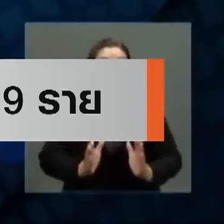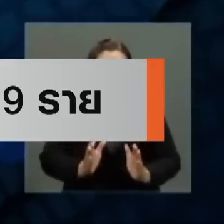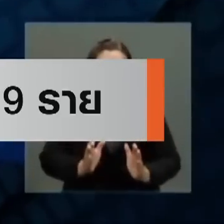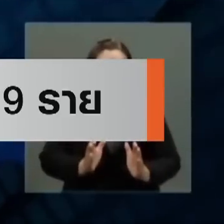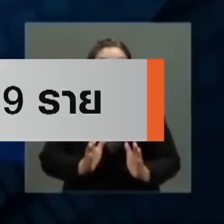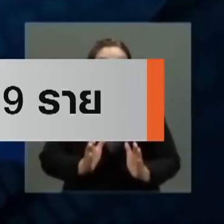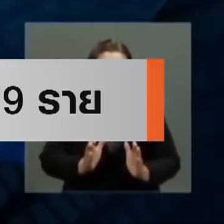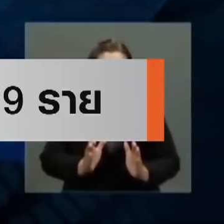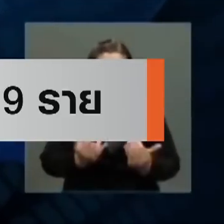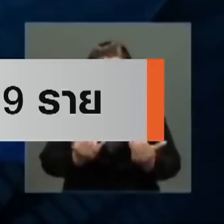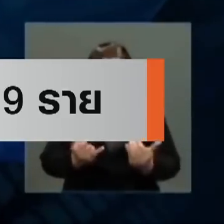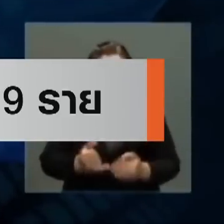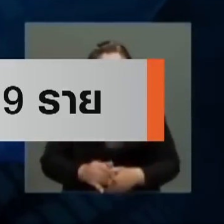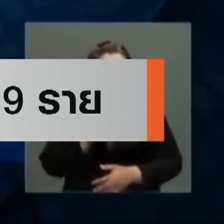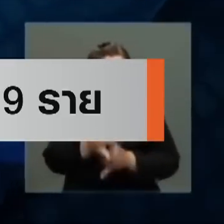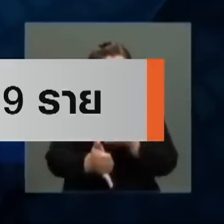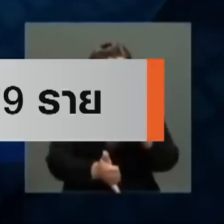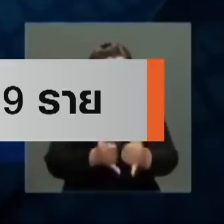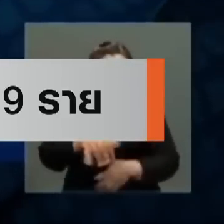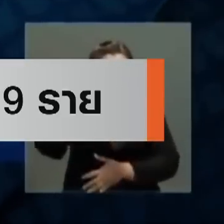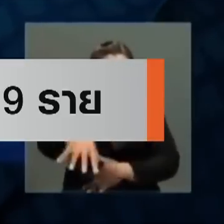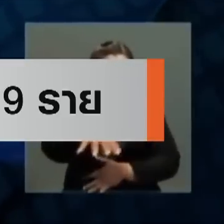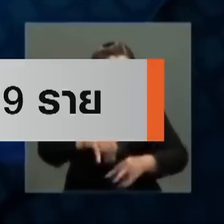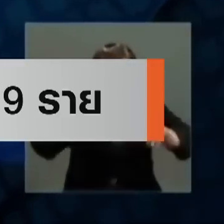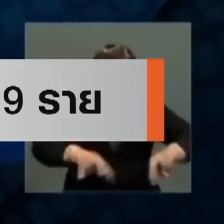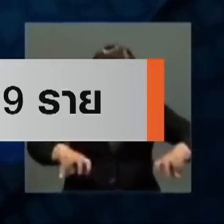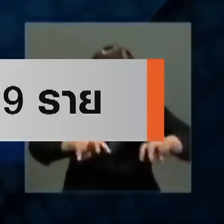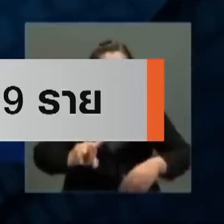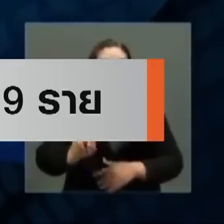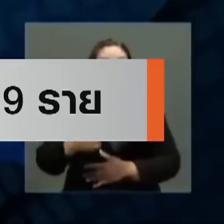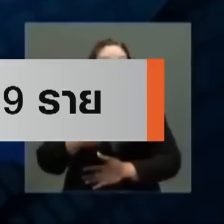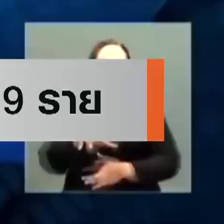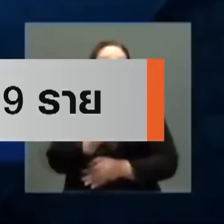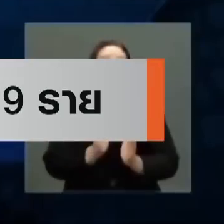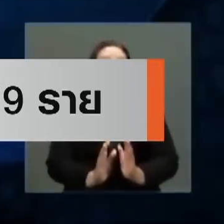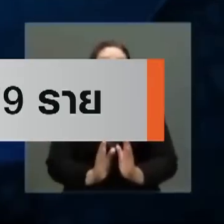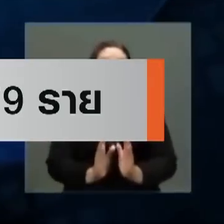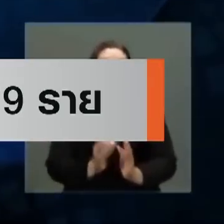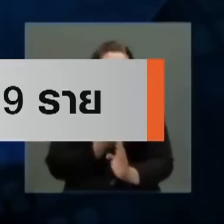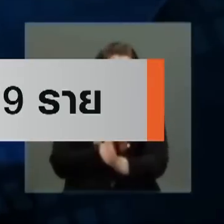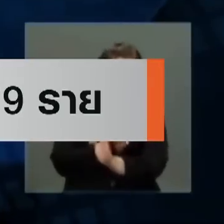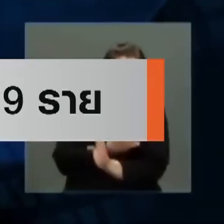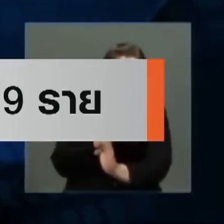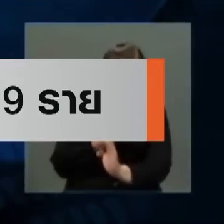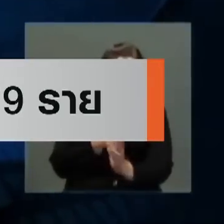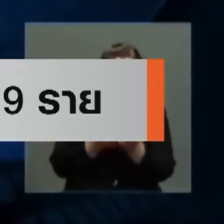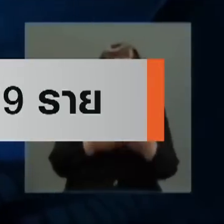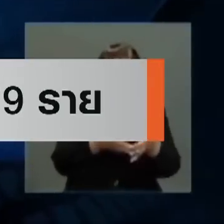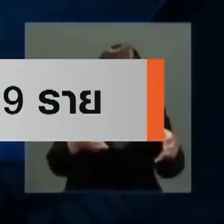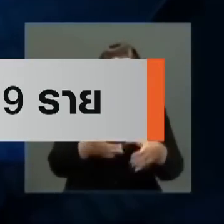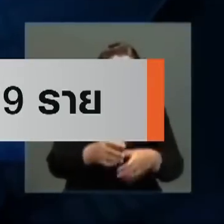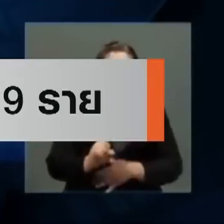เสี่ยง 123รายมากสุดก็ที่สมุทรสาคร 109รายนะครับกรุงเทพฯ9ราย